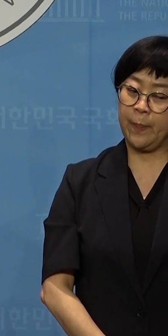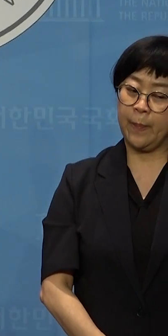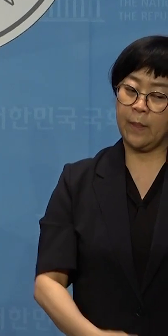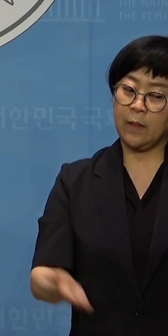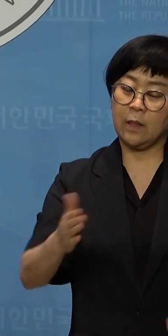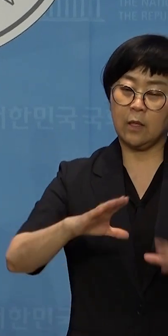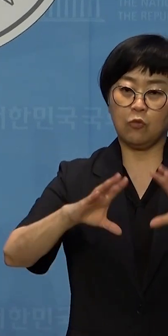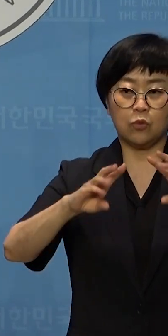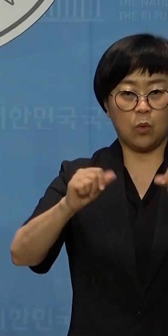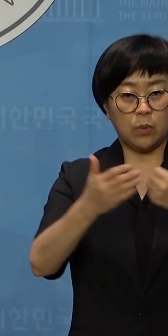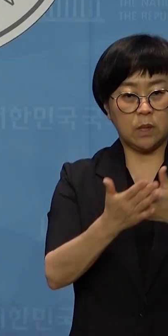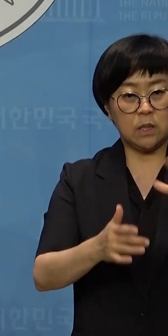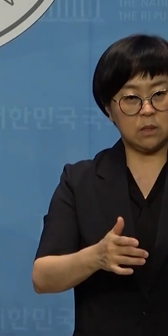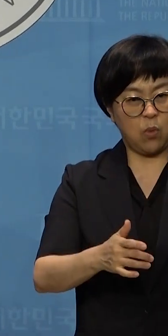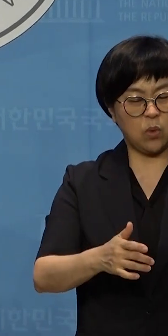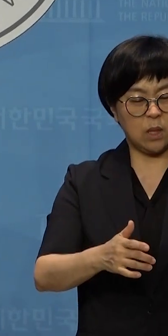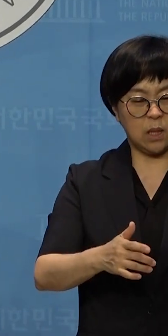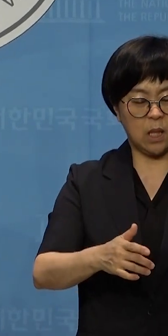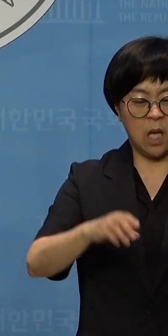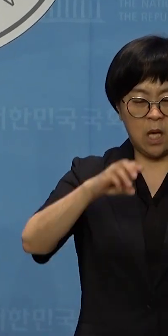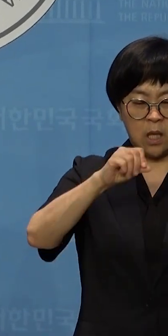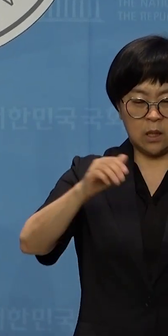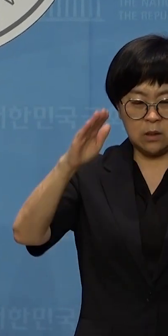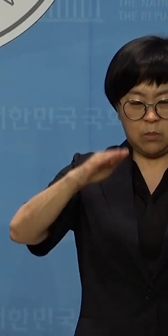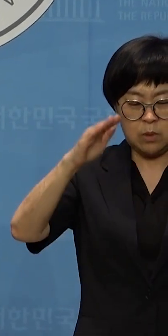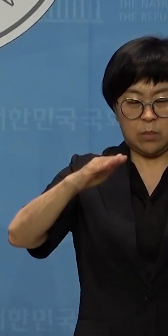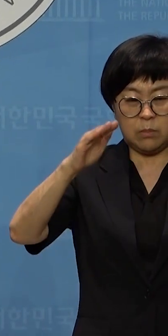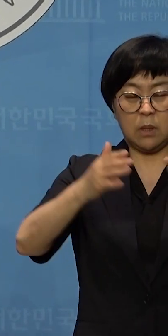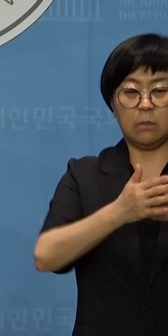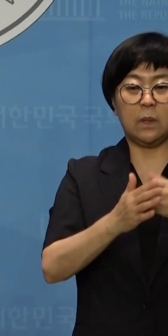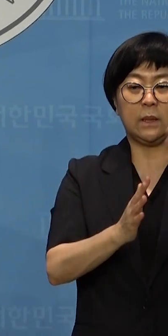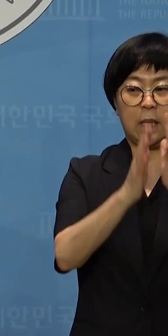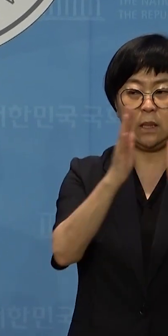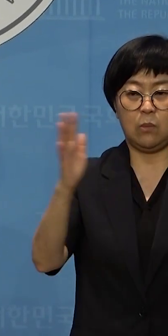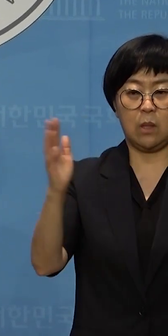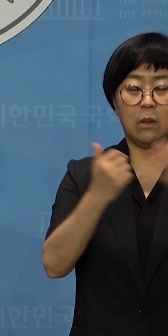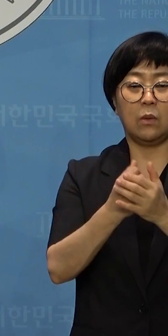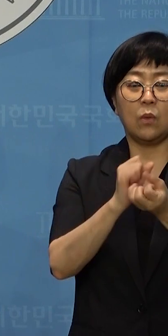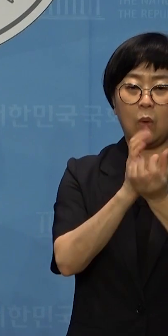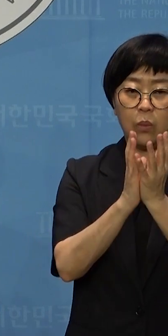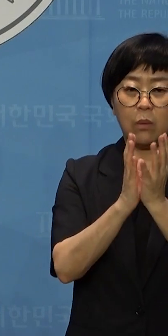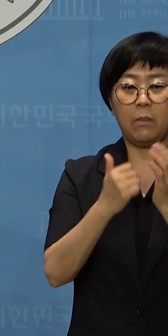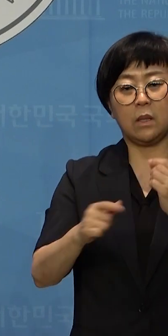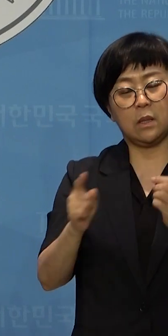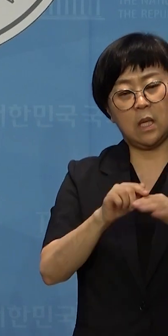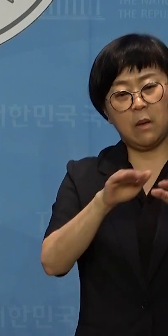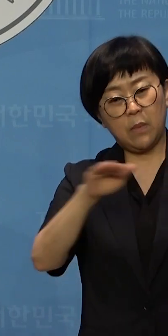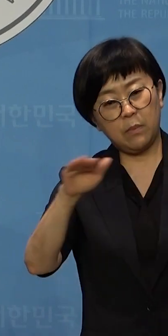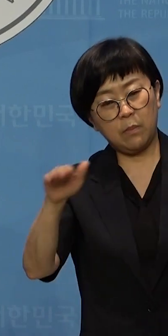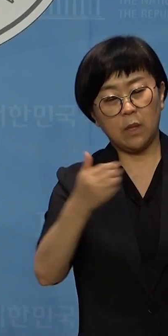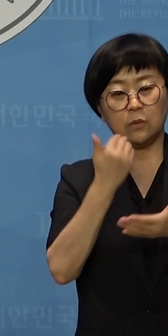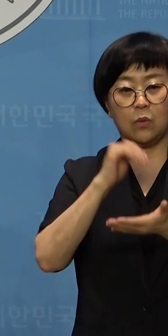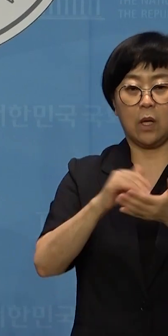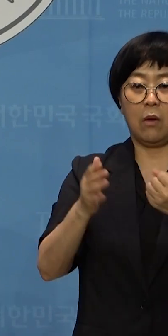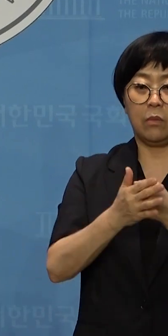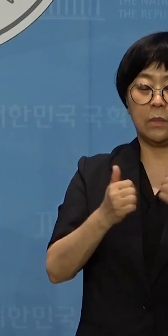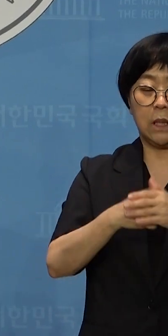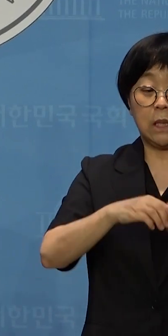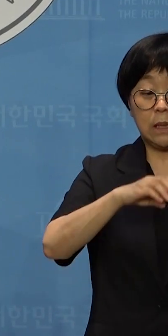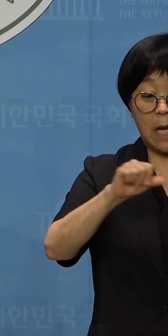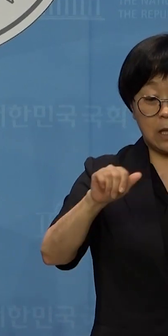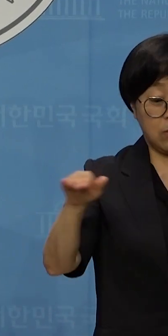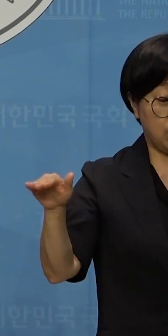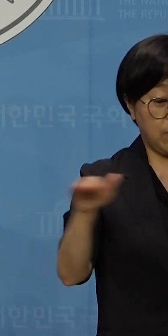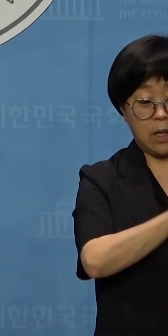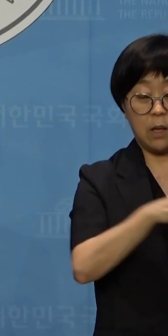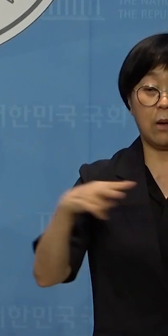그런데도 국토부는 15cm 이상 두텁게 흙을 덮어 잔디와 꽃을 심고 매트, 자갈밭 등을 설치해 기존 토양과의 접촉을